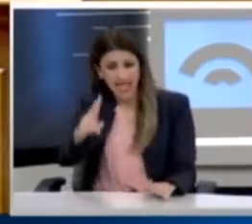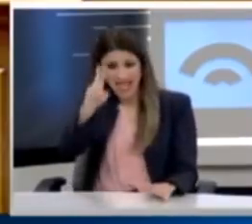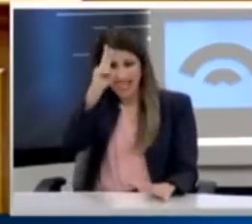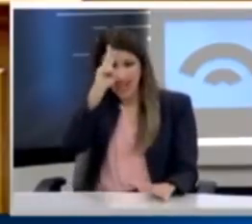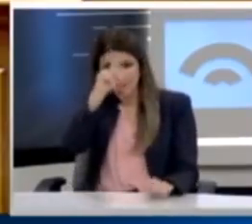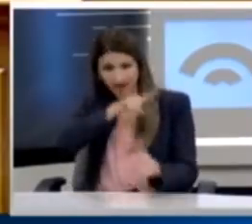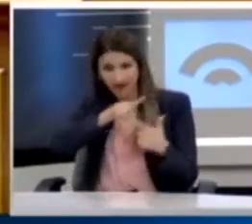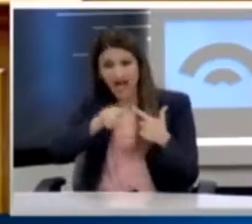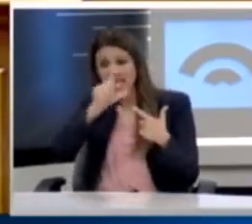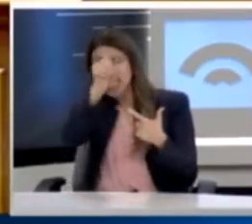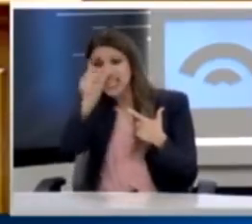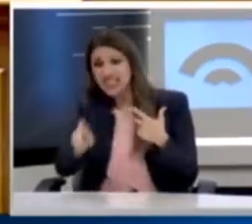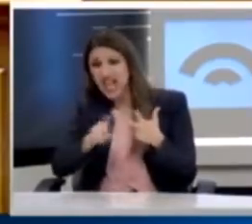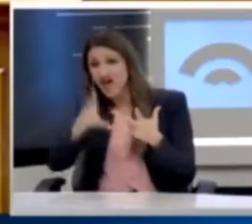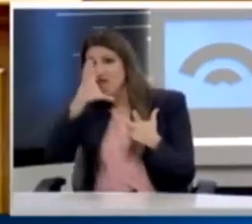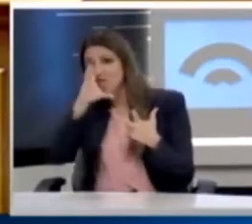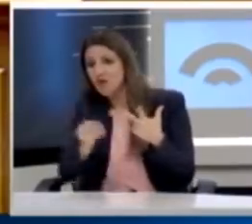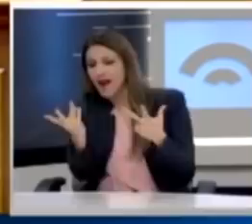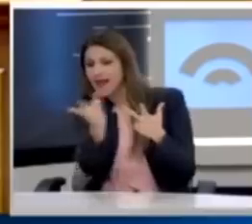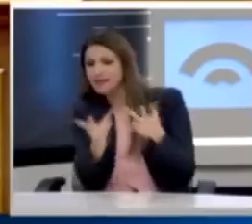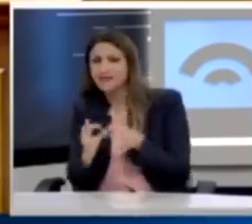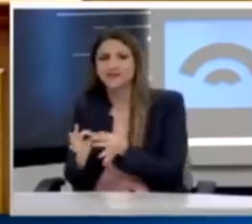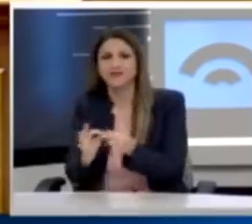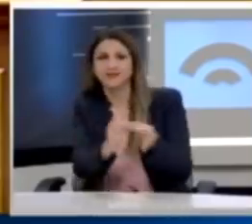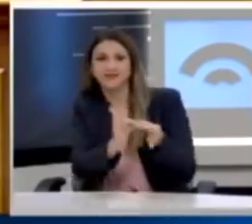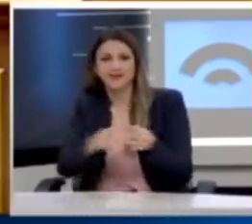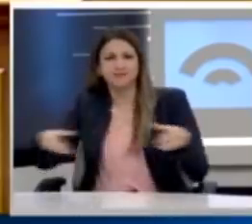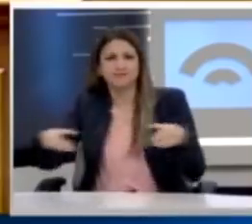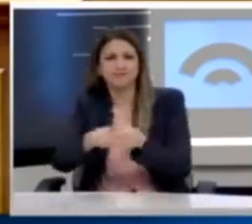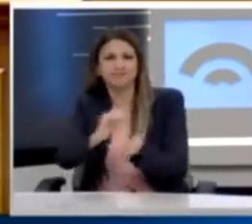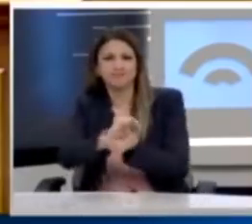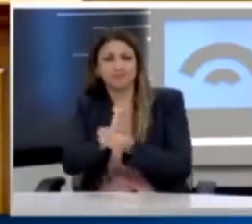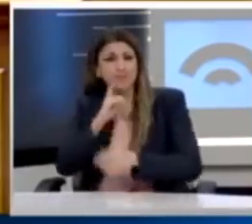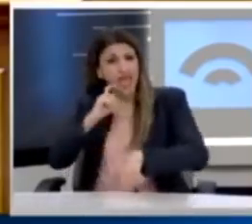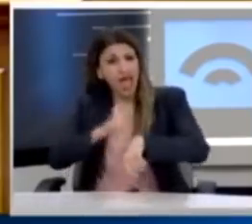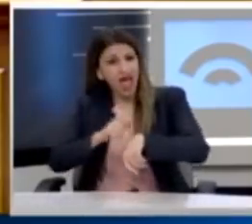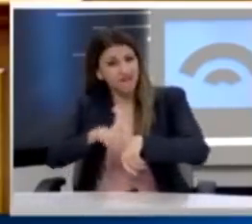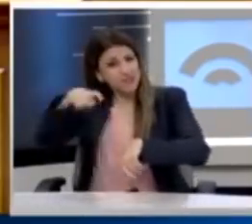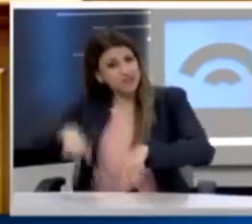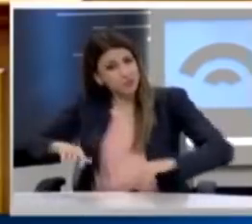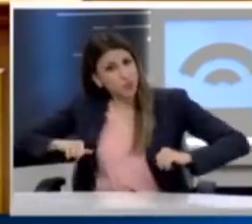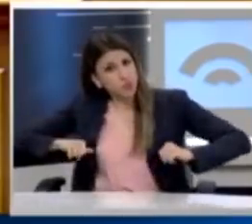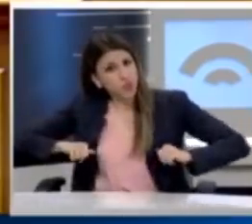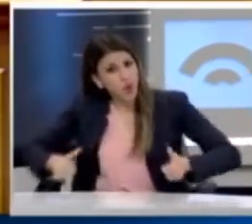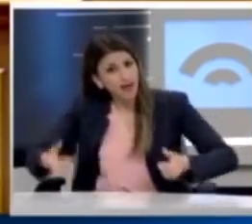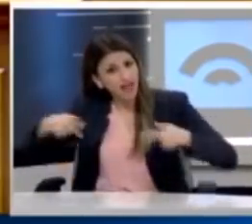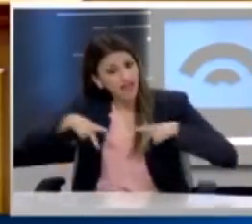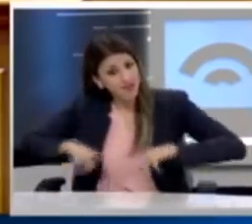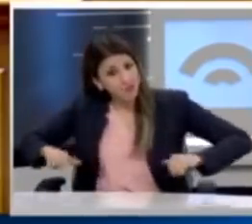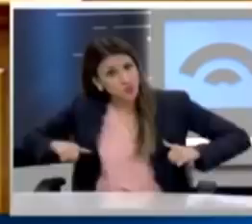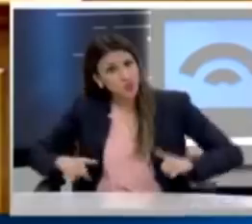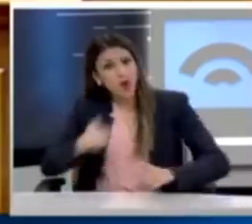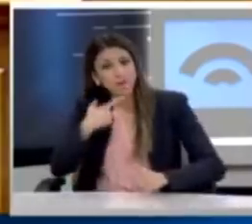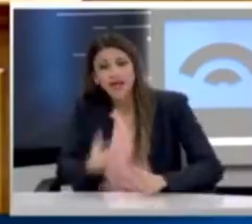γερμανικής, ιταλικής και βουλγάρικης. Και σήμερα τολμάτε να βάζετε στο στόμα σας